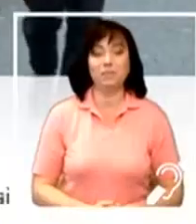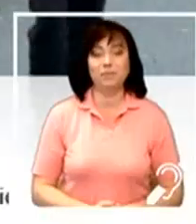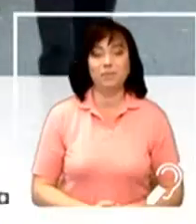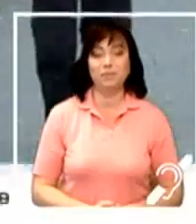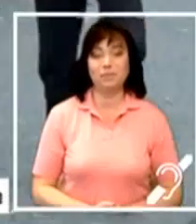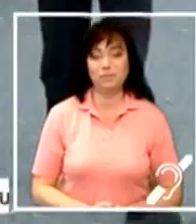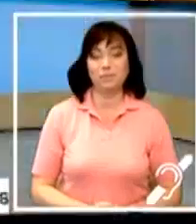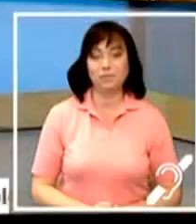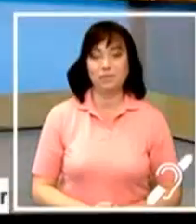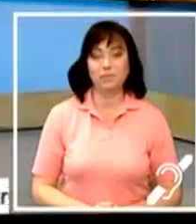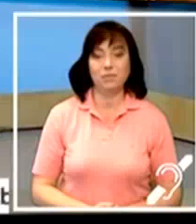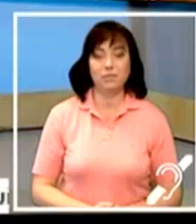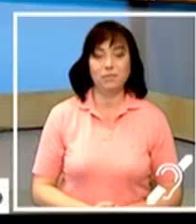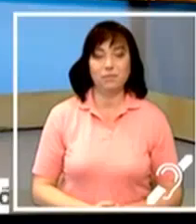revedere!